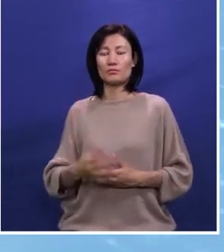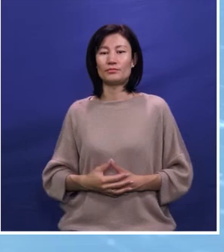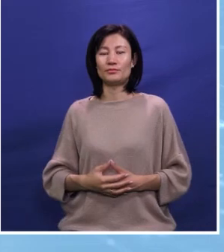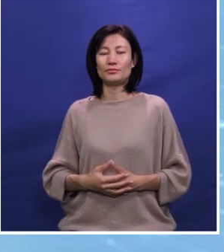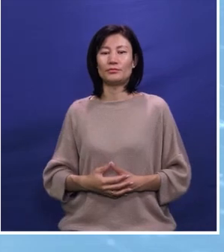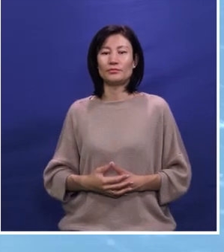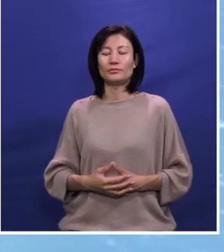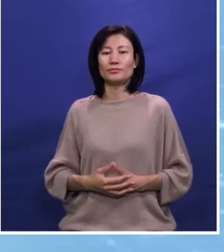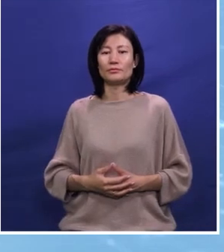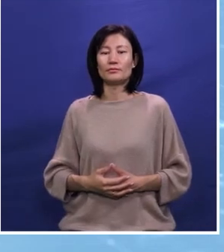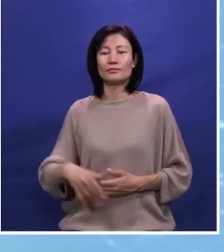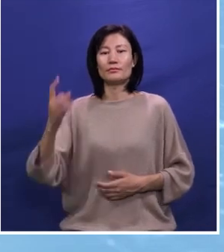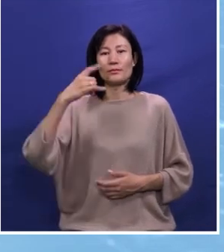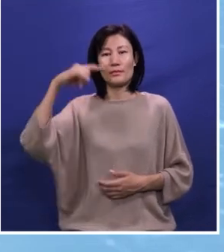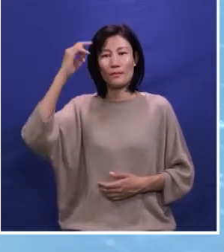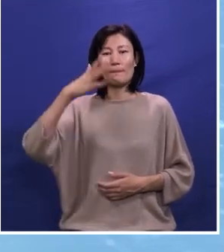тыныштығына қызықпайтын адам жоқ.